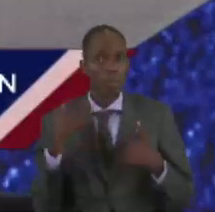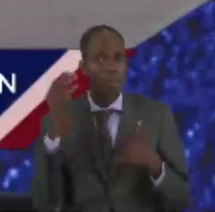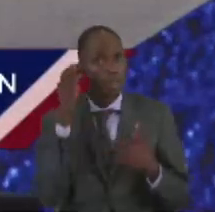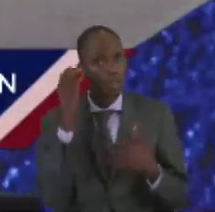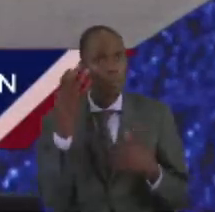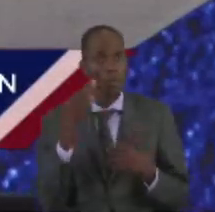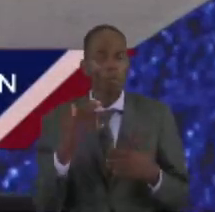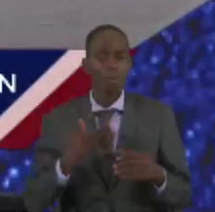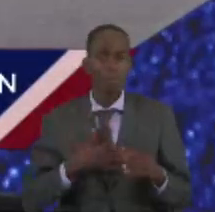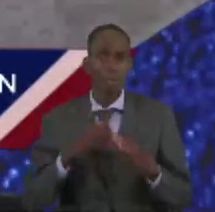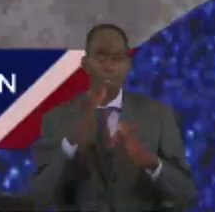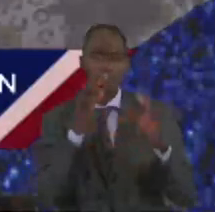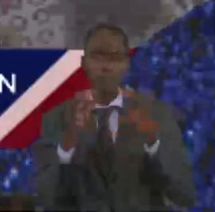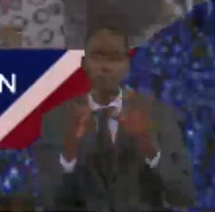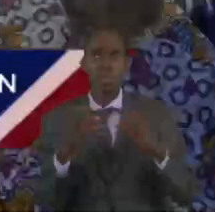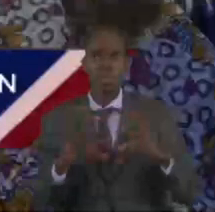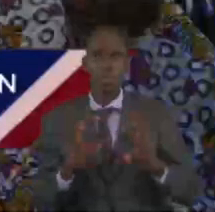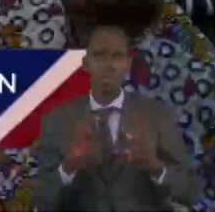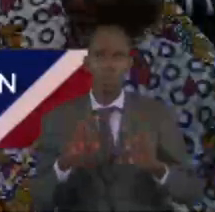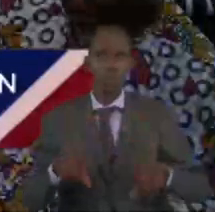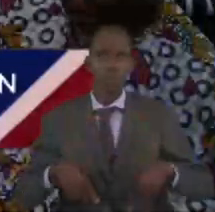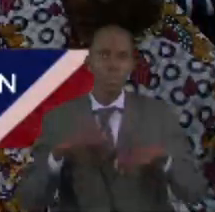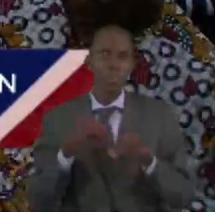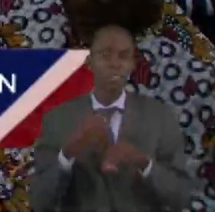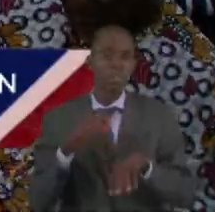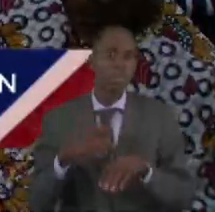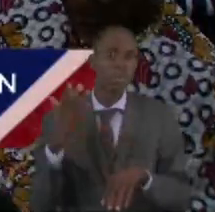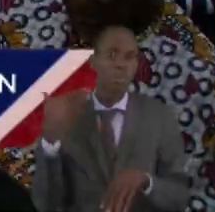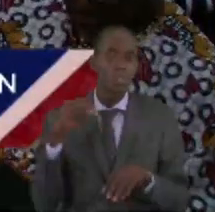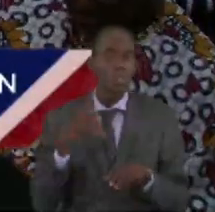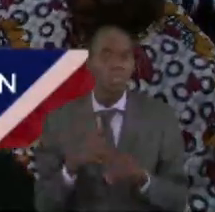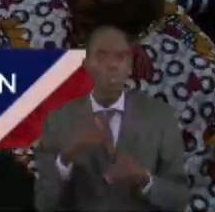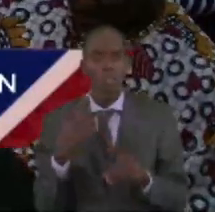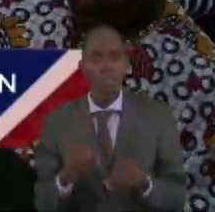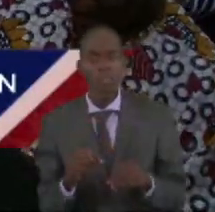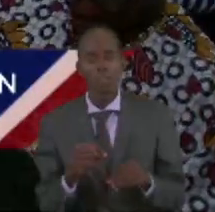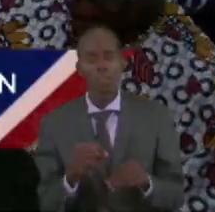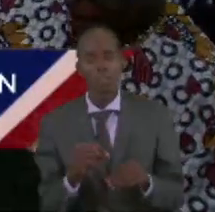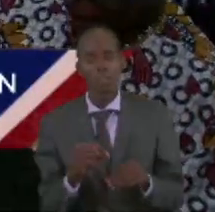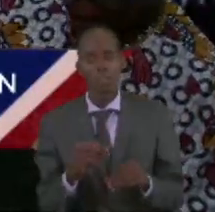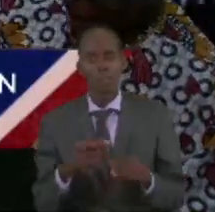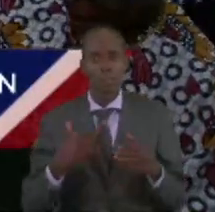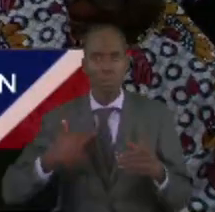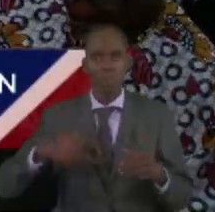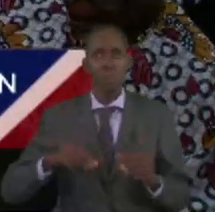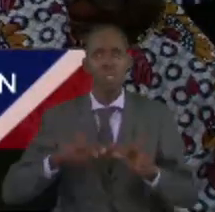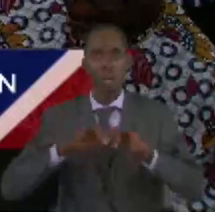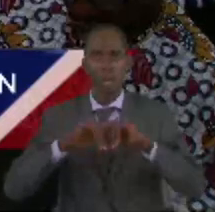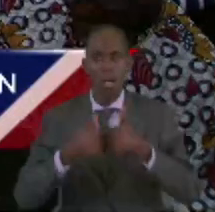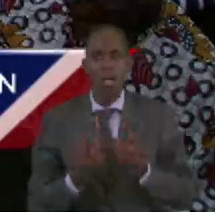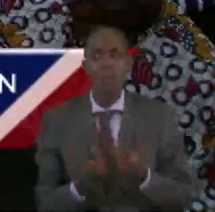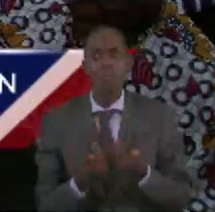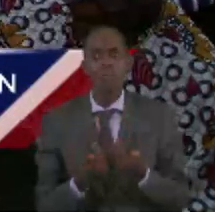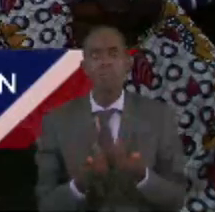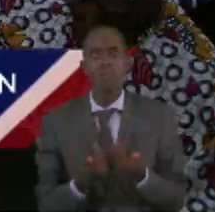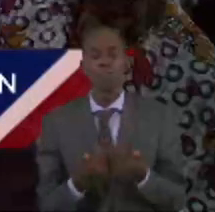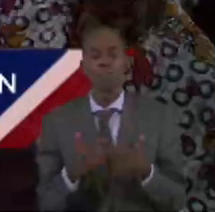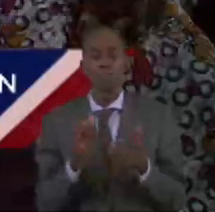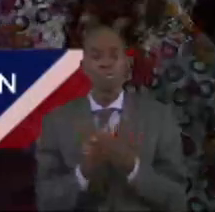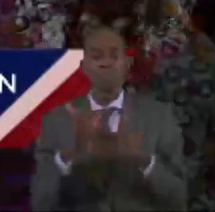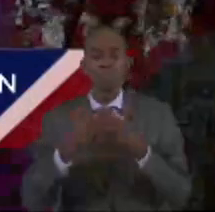Vous avez su. En effet, quelle était autrefois ma conduite dans le judaïsme? Comment